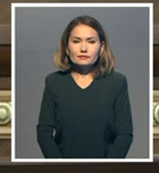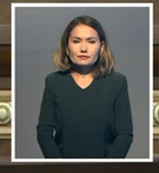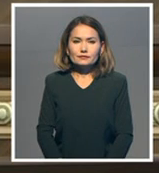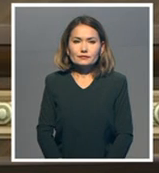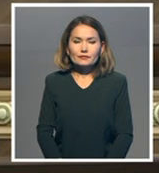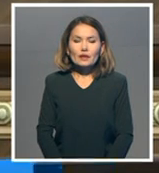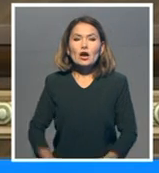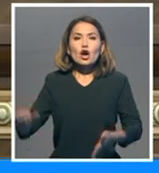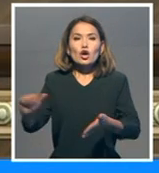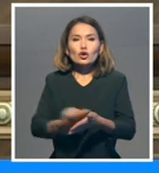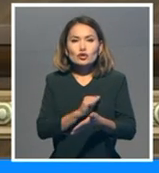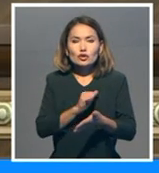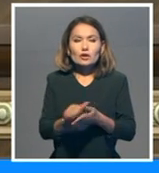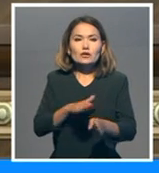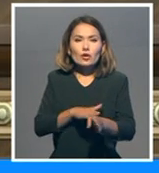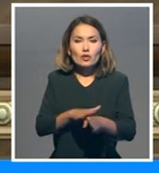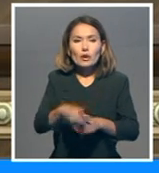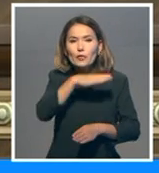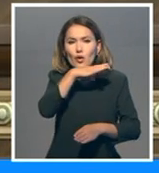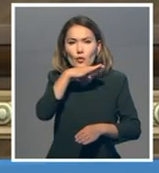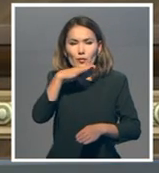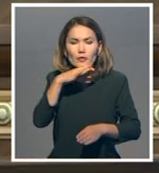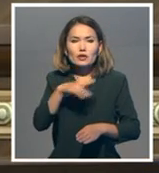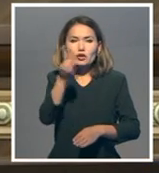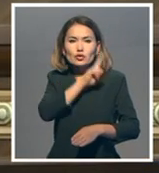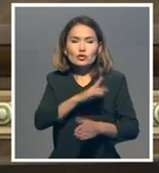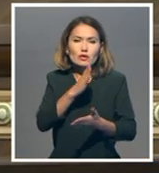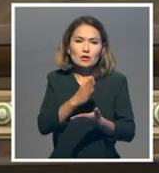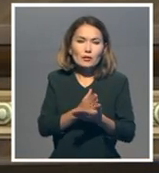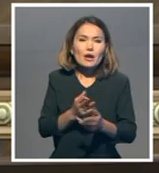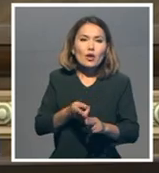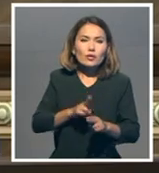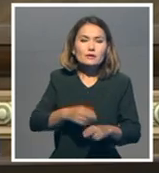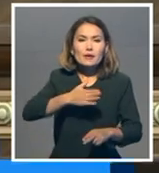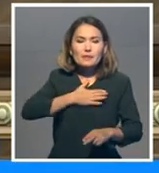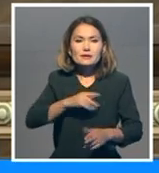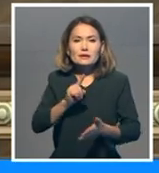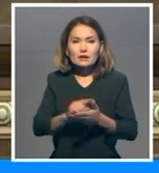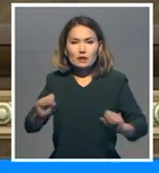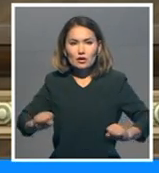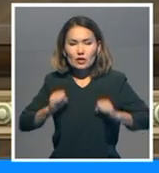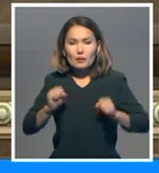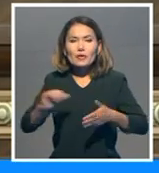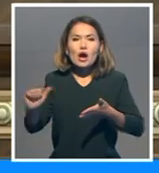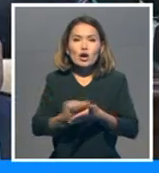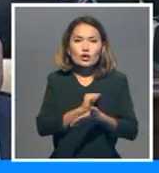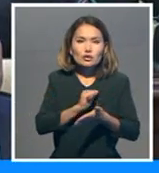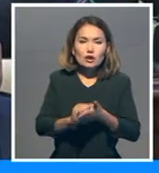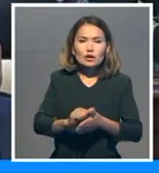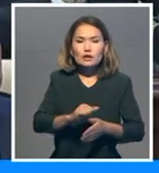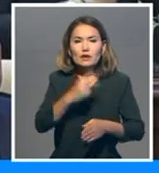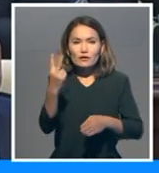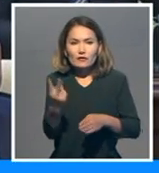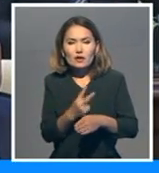документов. Құжаттарды орындау сатылары көп. Төменнен жоғары қарай 8, жоғарыдан төмен қарай тағы да 8 саты. Құжат бастылық 3-4 есе